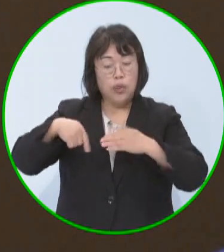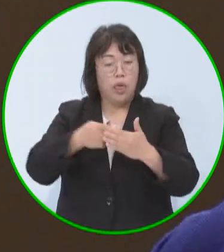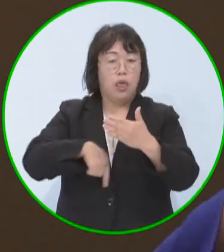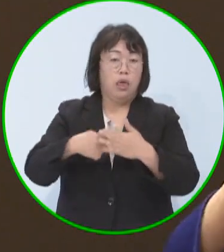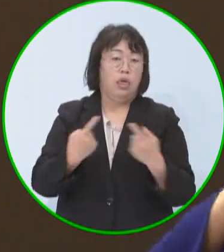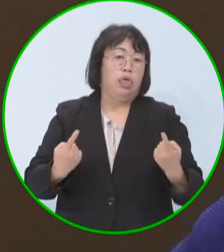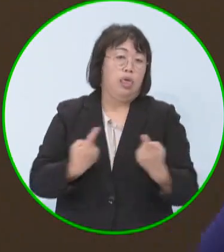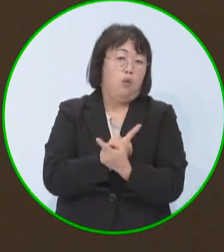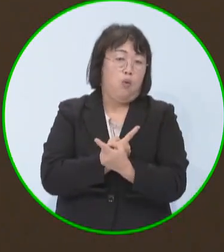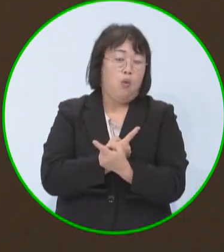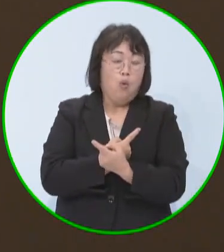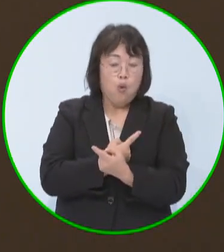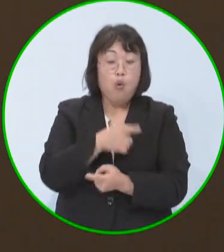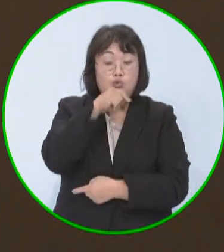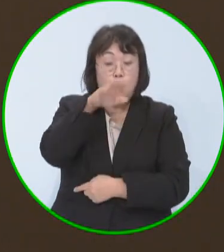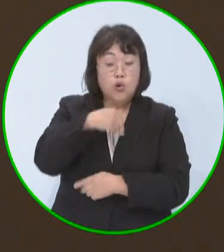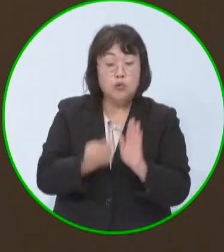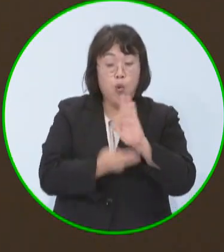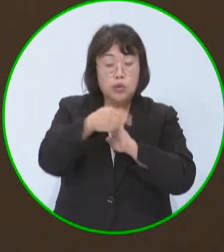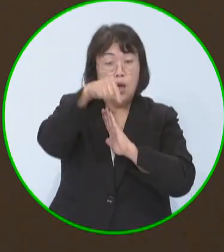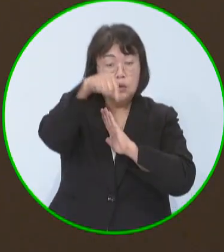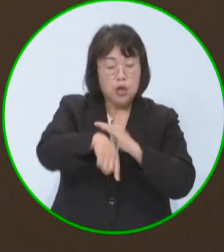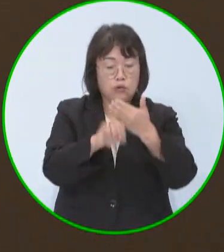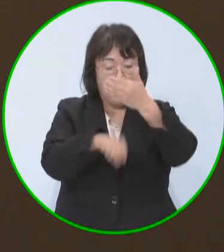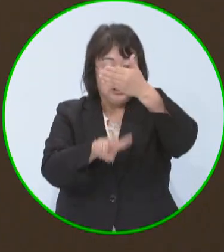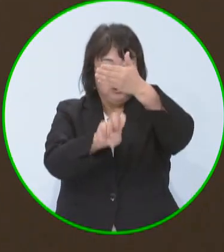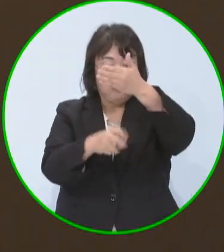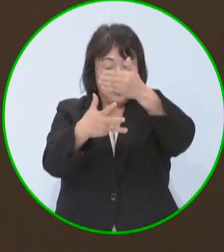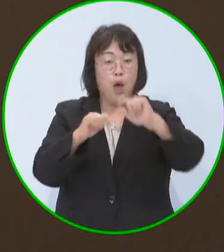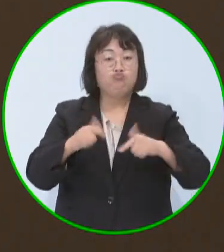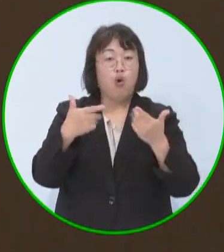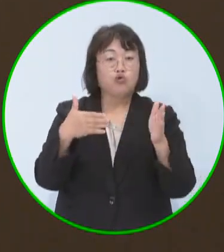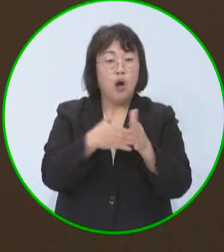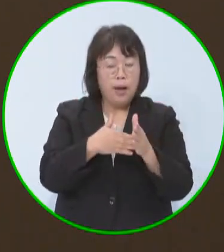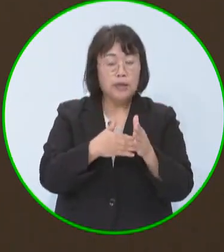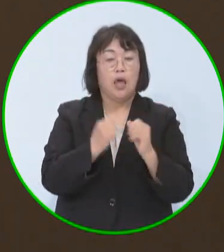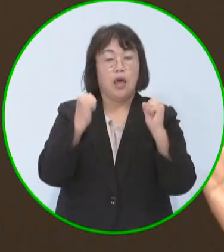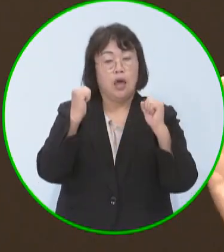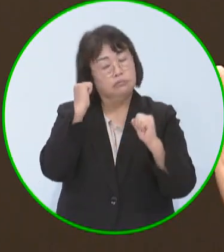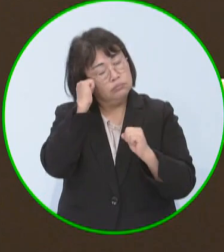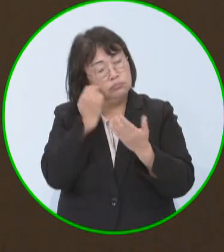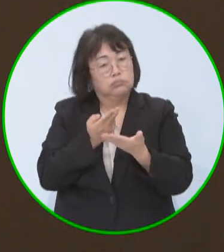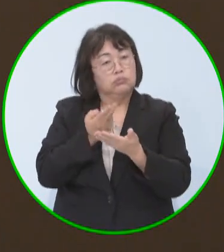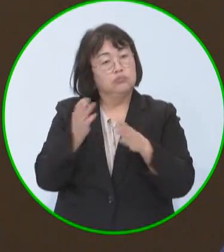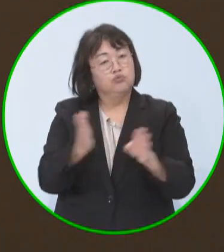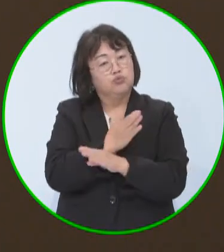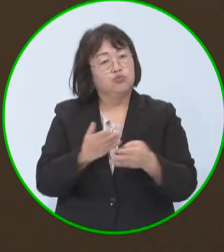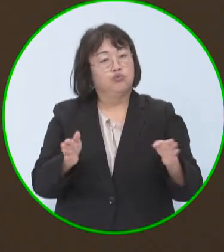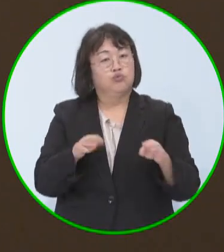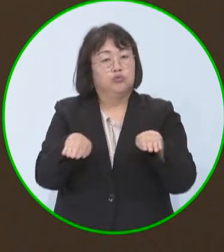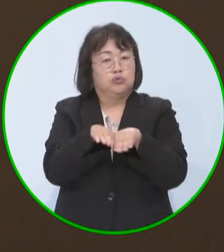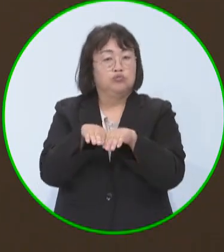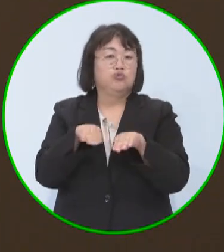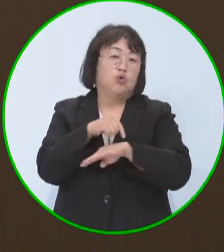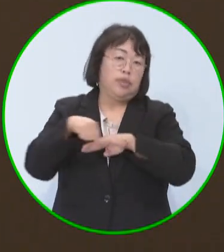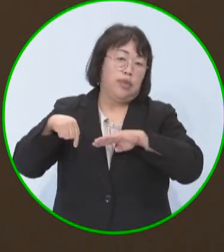変更しホテルニューオータニ鳥取に28日木曜日まで滞在して療養されるということです